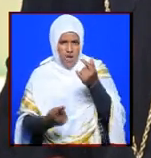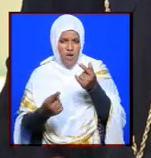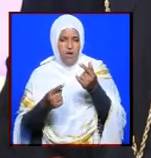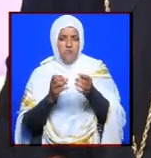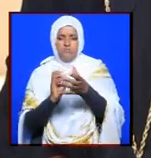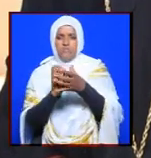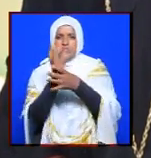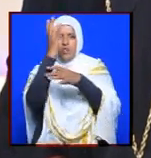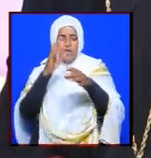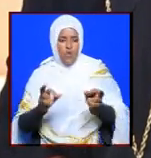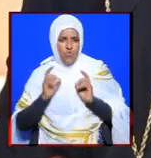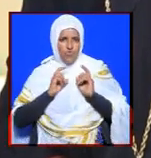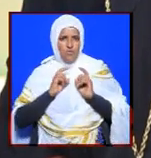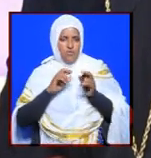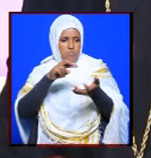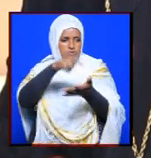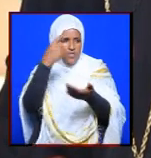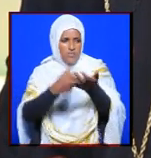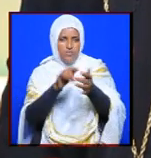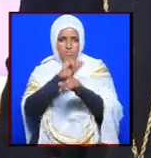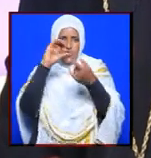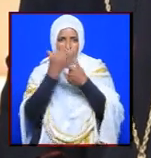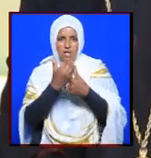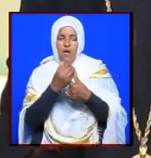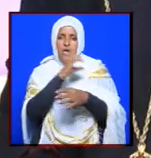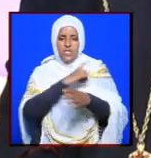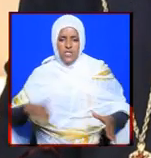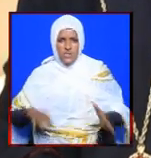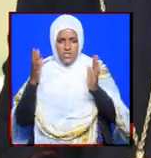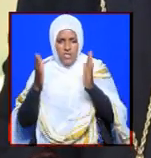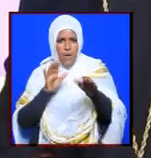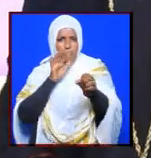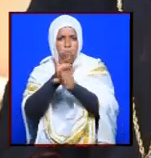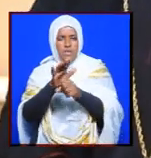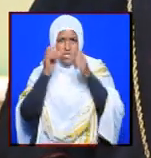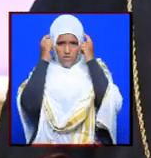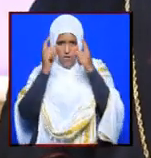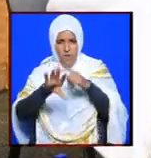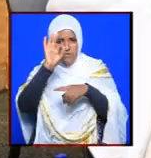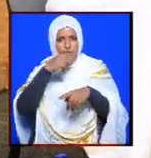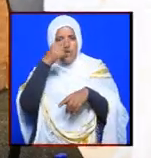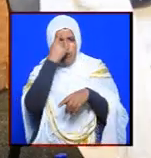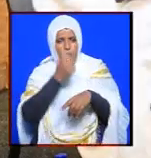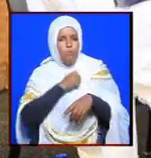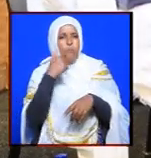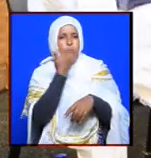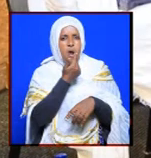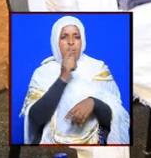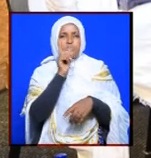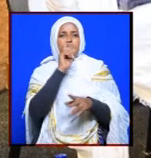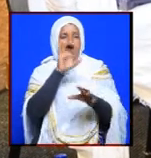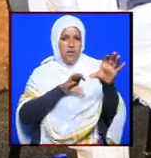ብልጽግና ሂደቱን ነው የሚያነሱት። እና ከዚህም አንጻር ምዕመናን በቂ ግንዛቤ ያገኛሉ ብለን እናምናለን። ማን ምን